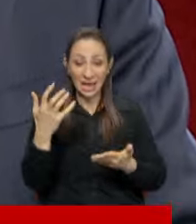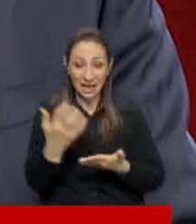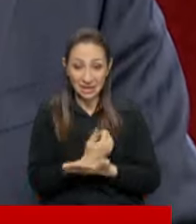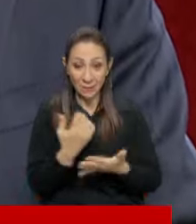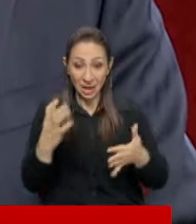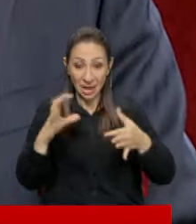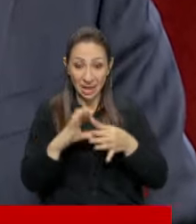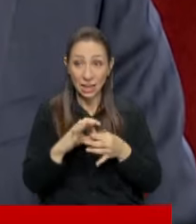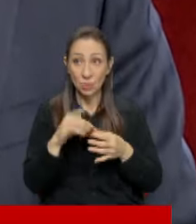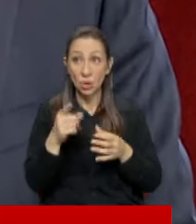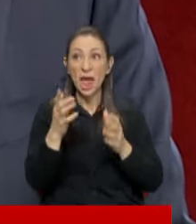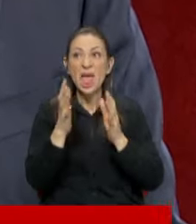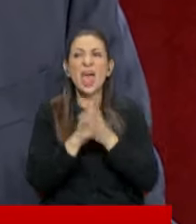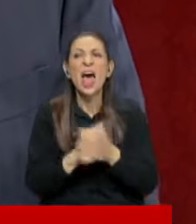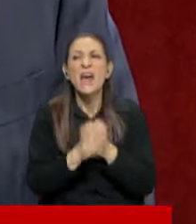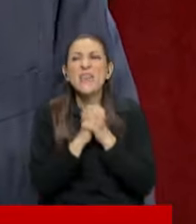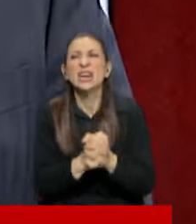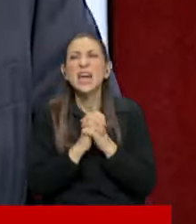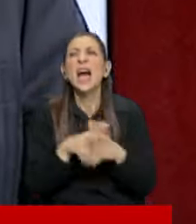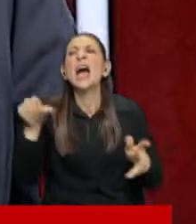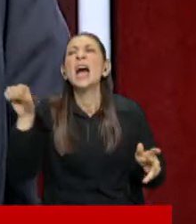ilgili böyle yalvarırcasına